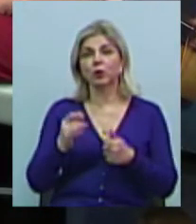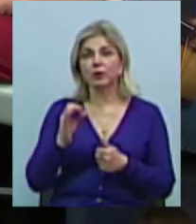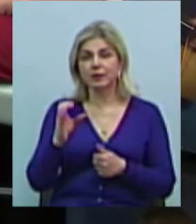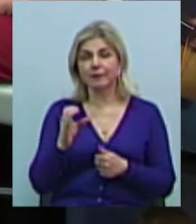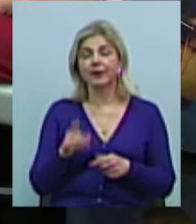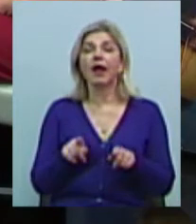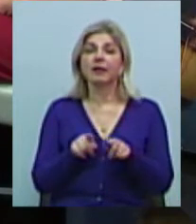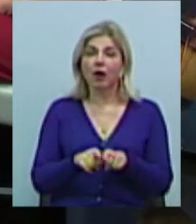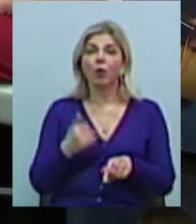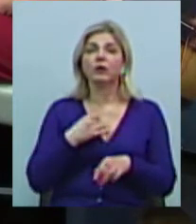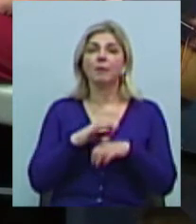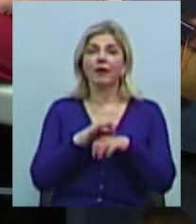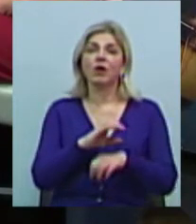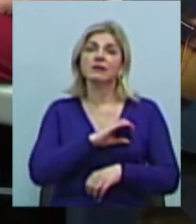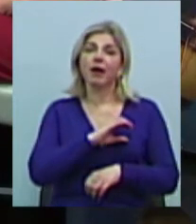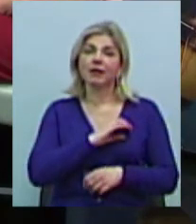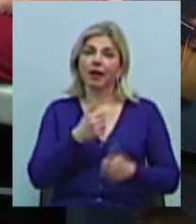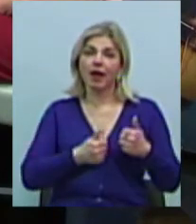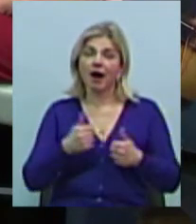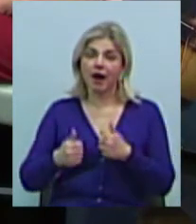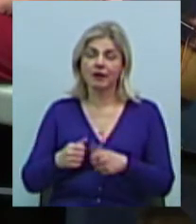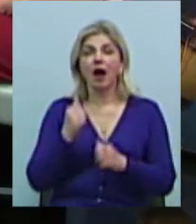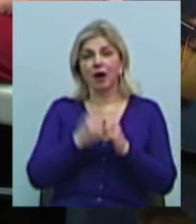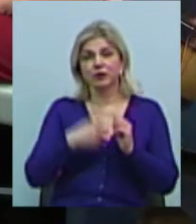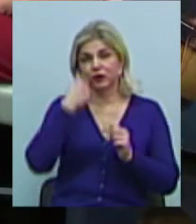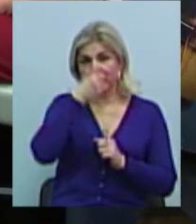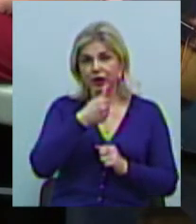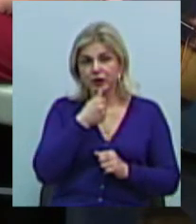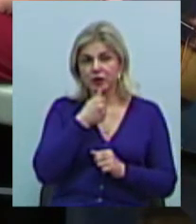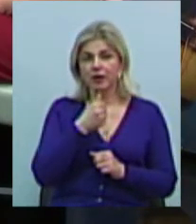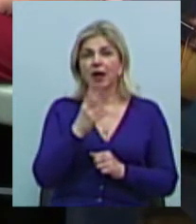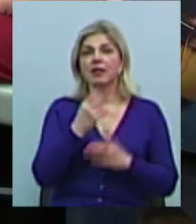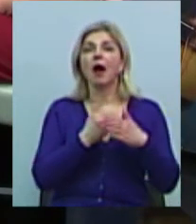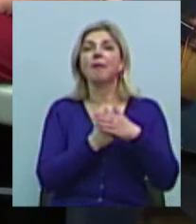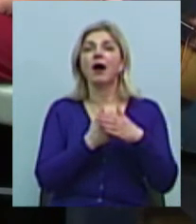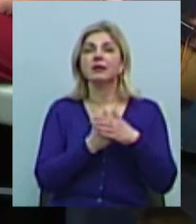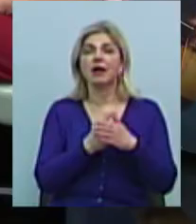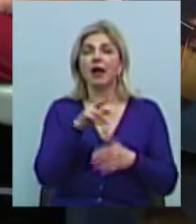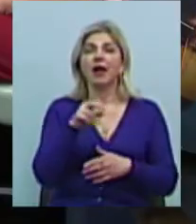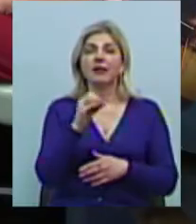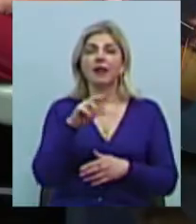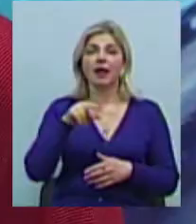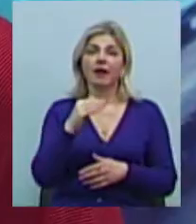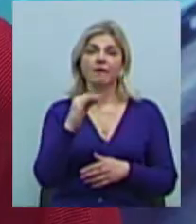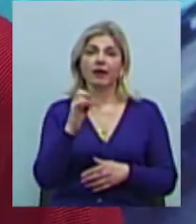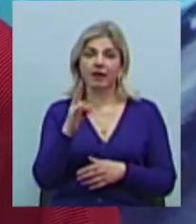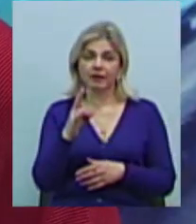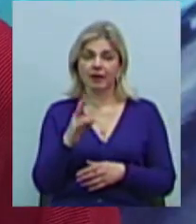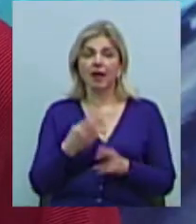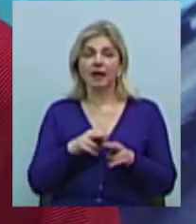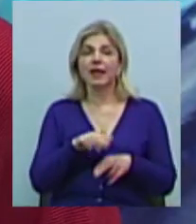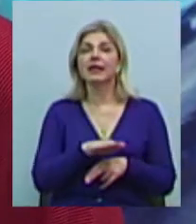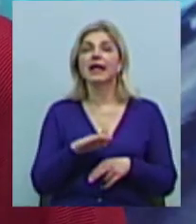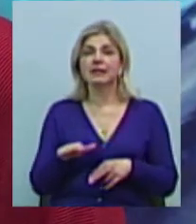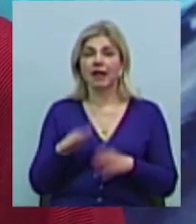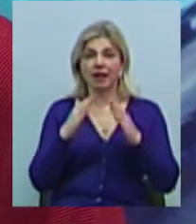нас проводяться і спартакіади щорічно на базі «Дельфіна», це позаміського дитячого